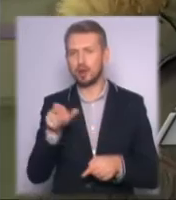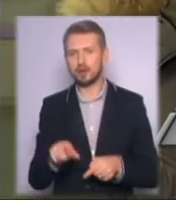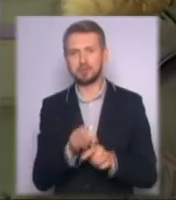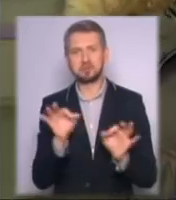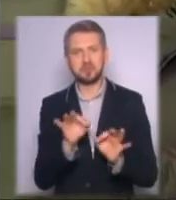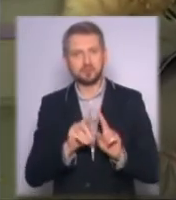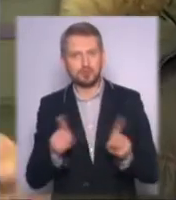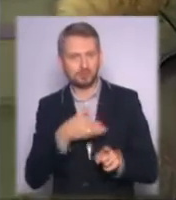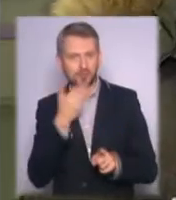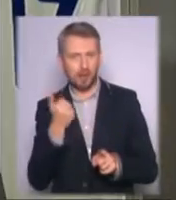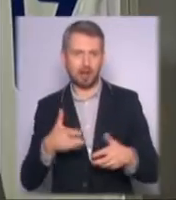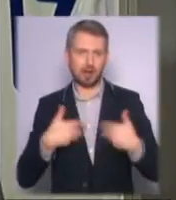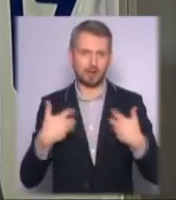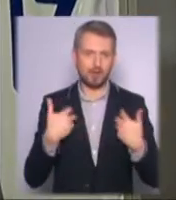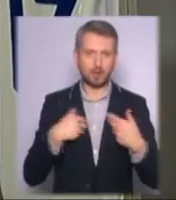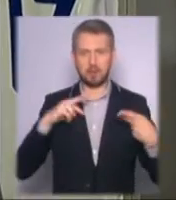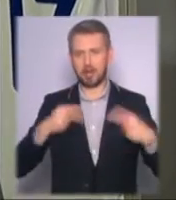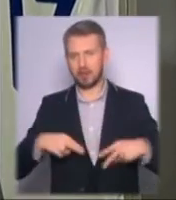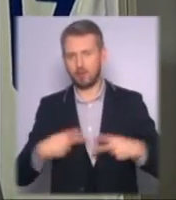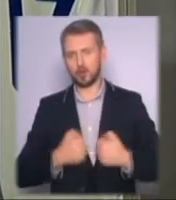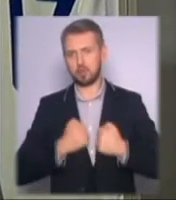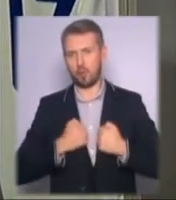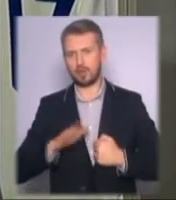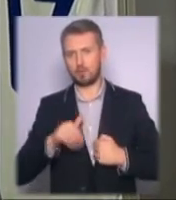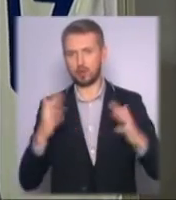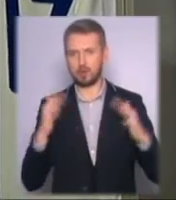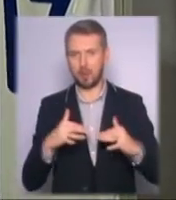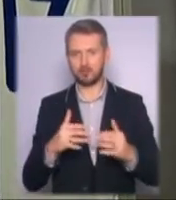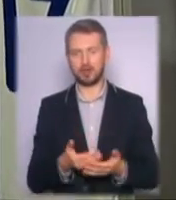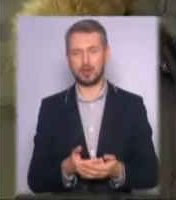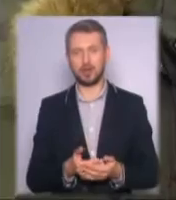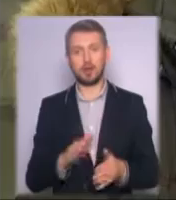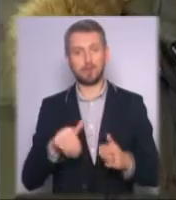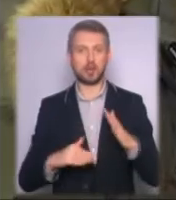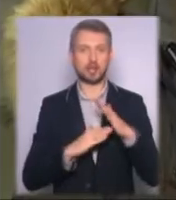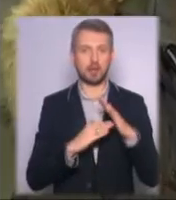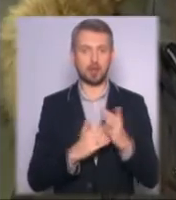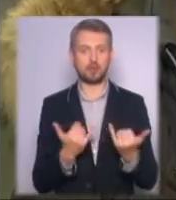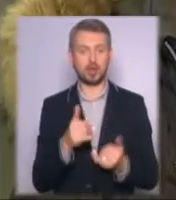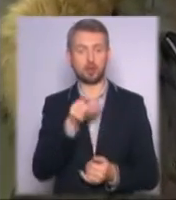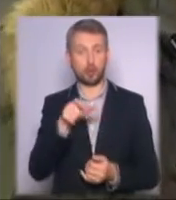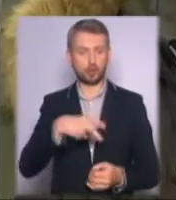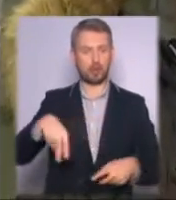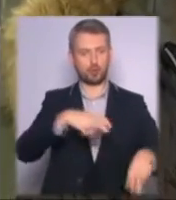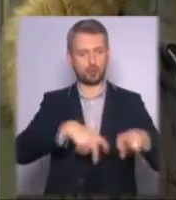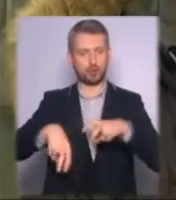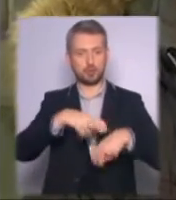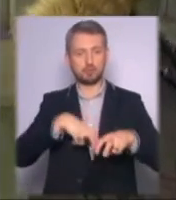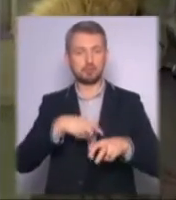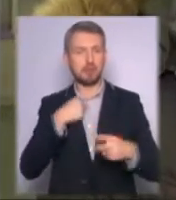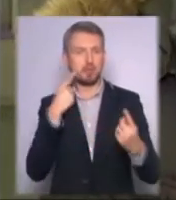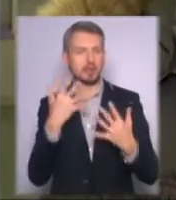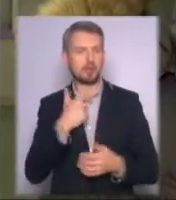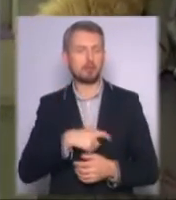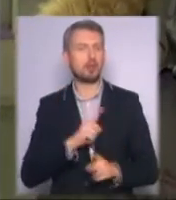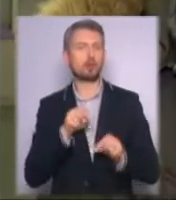примечали, то есть раздеваются, переодеваются, там, моются после матча или после там. Вот сейчас как здесь люди ходят, и представил себе,